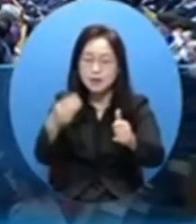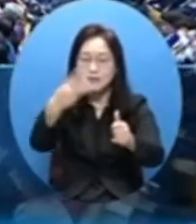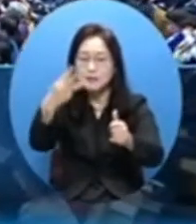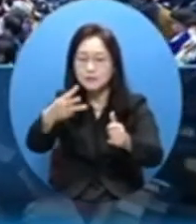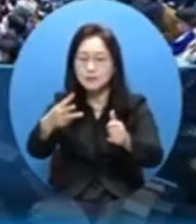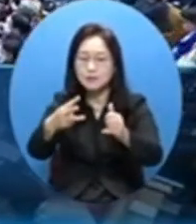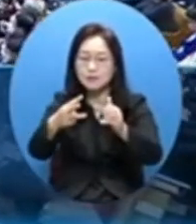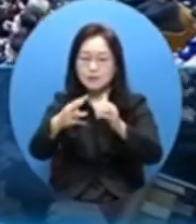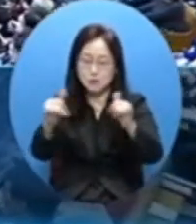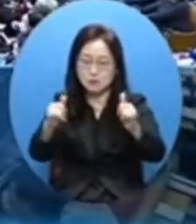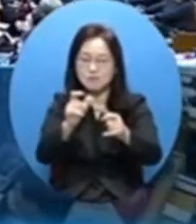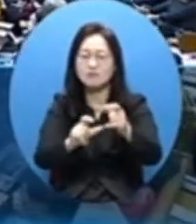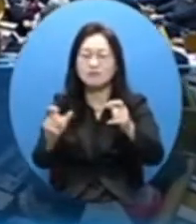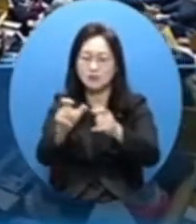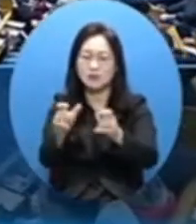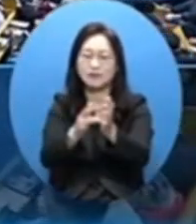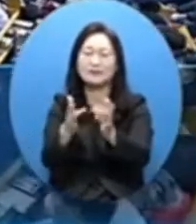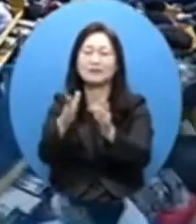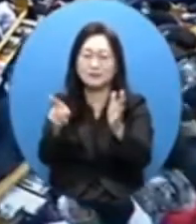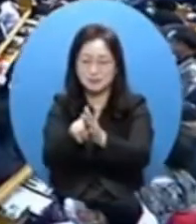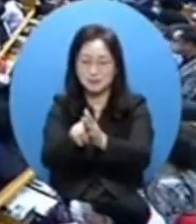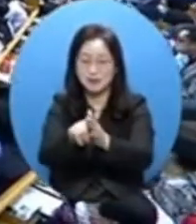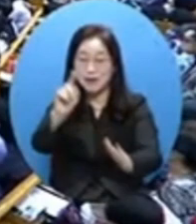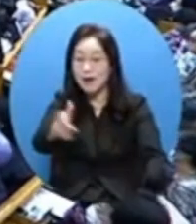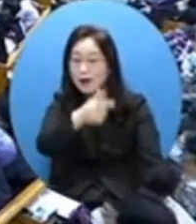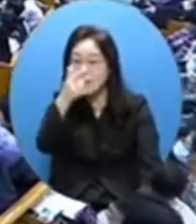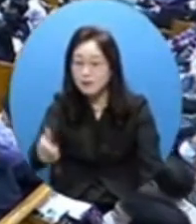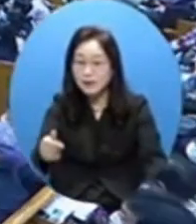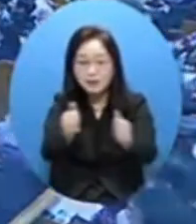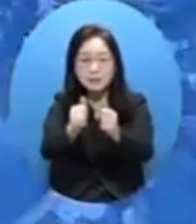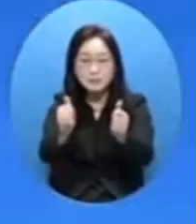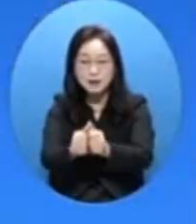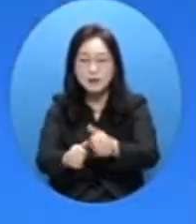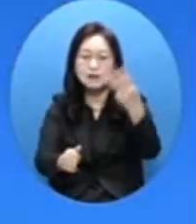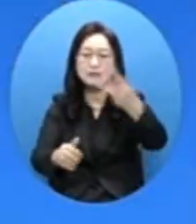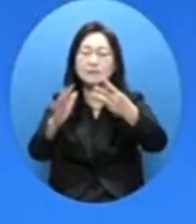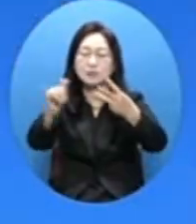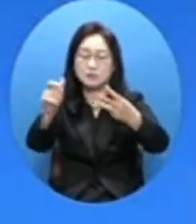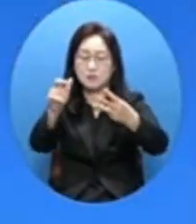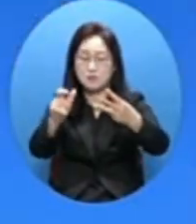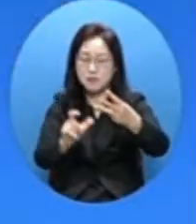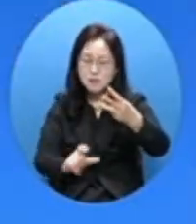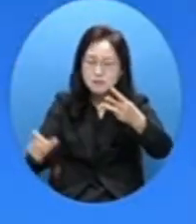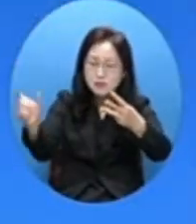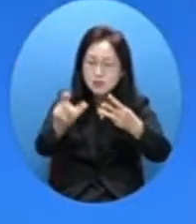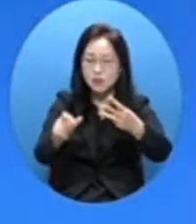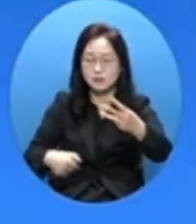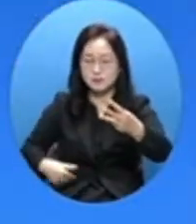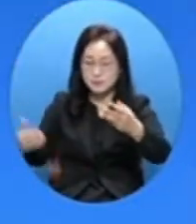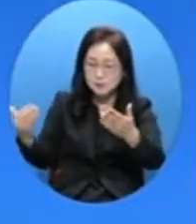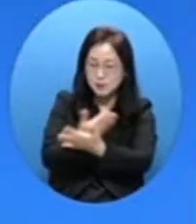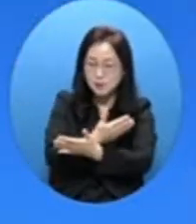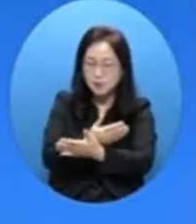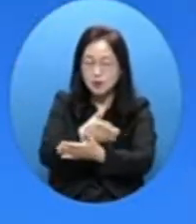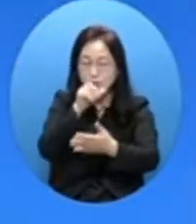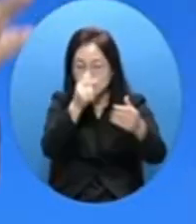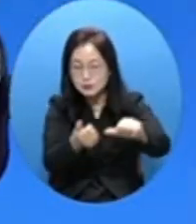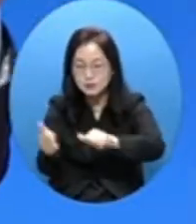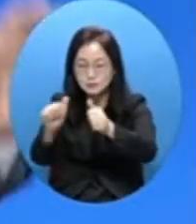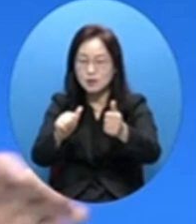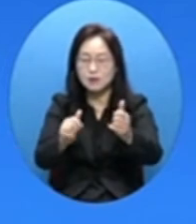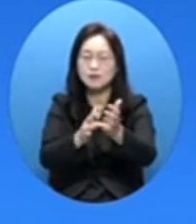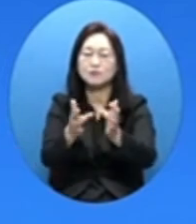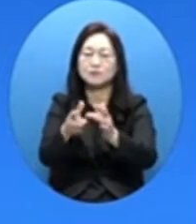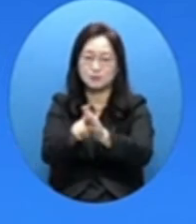더하더라. 그날 하루에만 남자 어른이 3천 명이 회개하고 침례 받고 주님께 돌아왔습니다. 세계